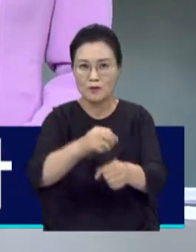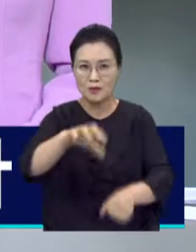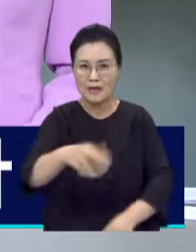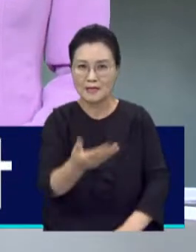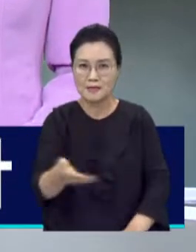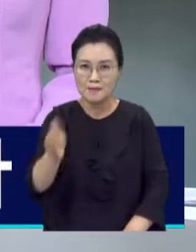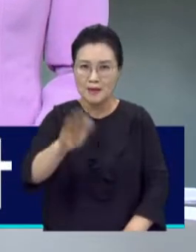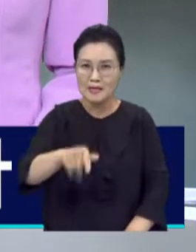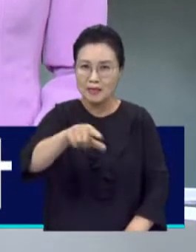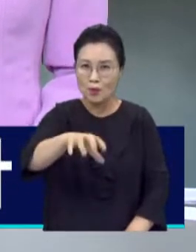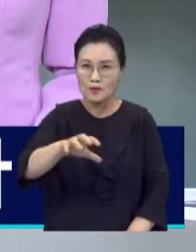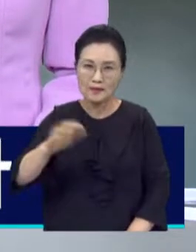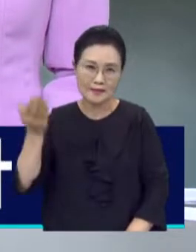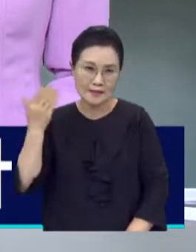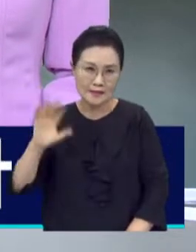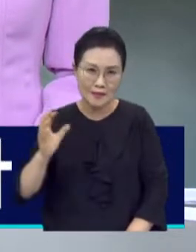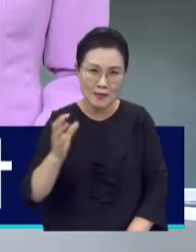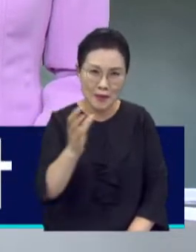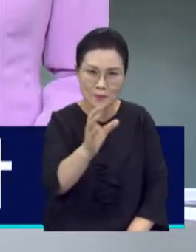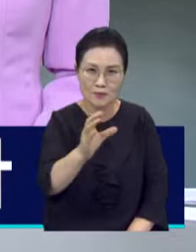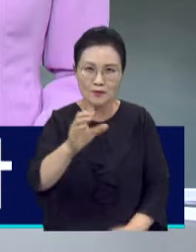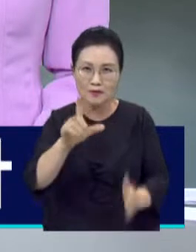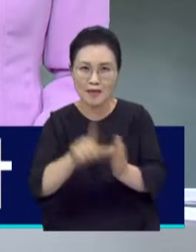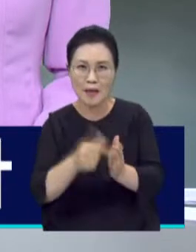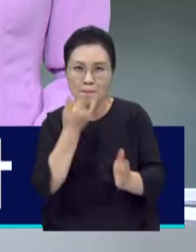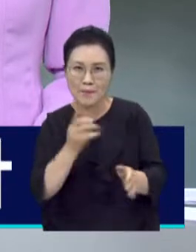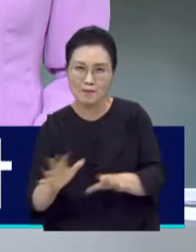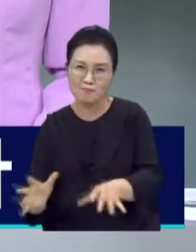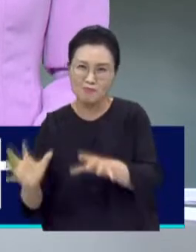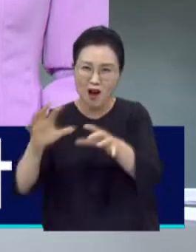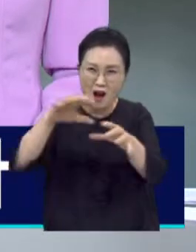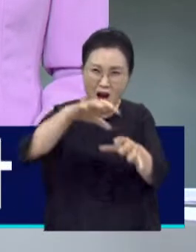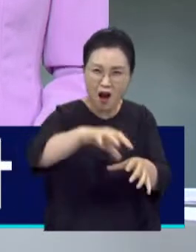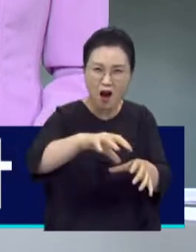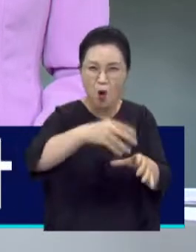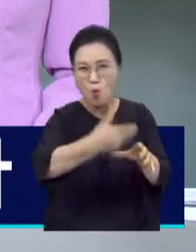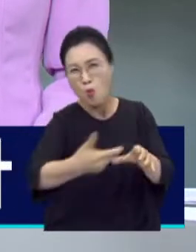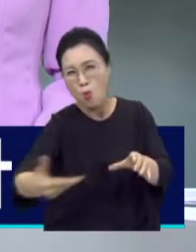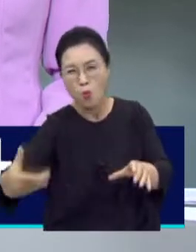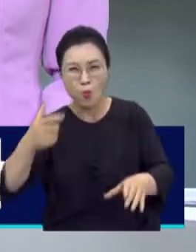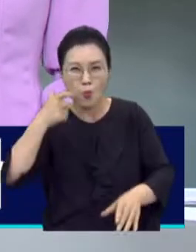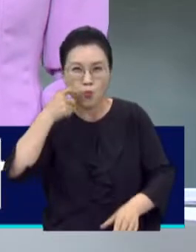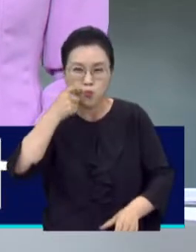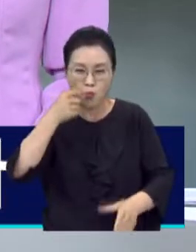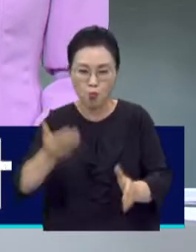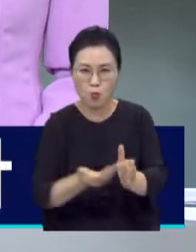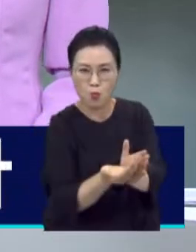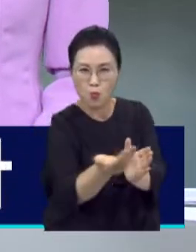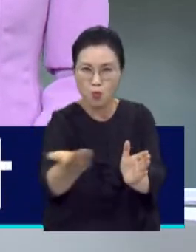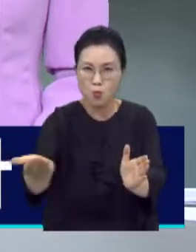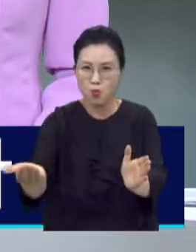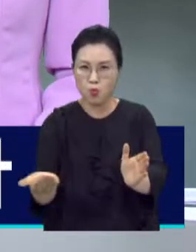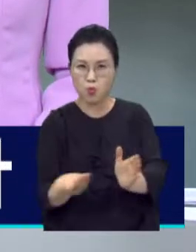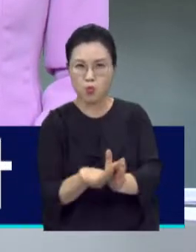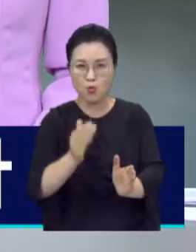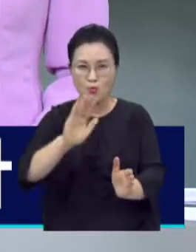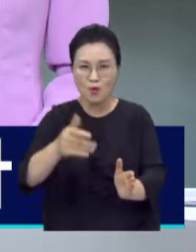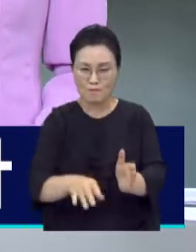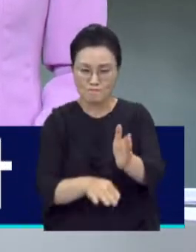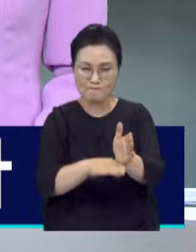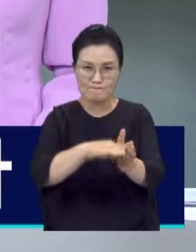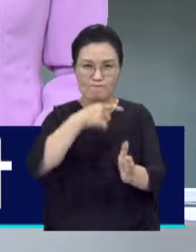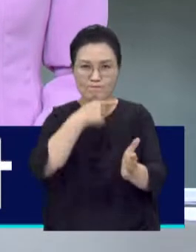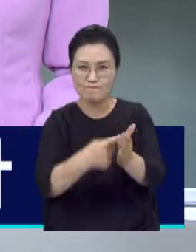4 하지만 이곳은 지난 태풍에 흘러든 바닷물이 빠져 나가지 못하면서 거대한 호수로 변해 침수 피해가 속출했습니다